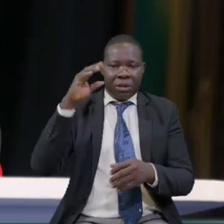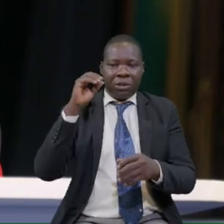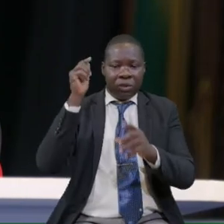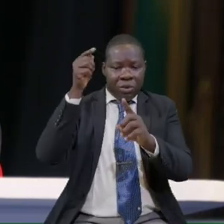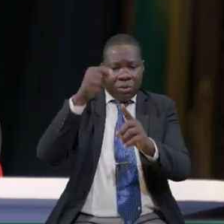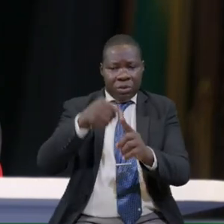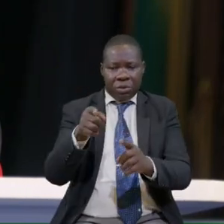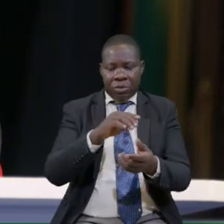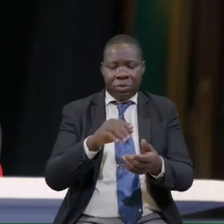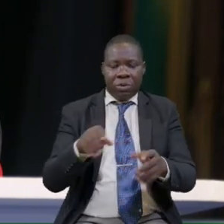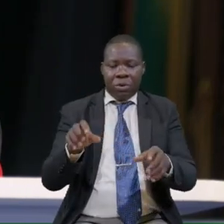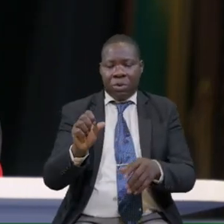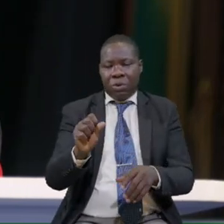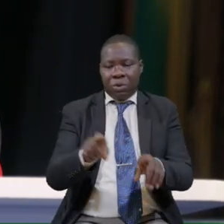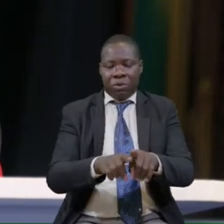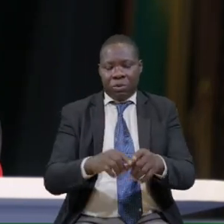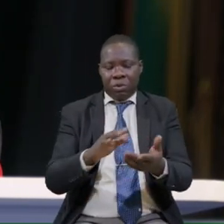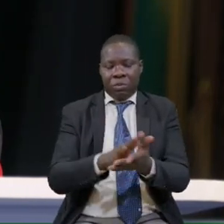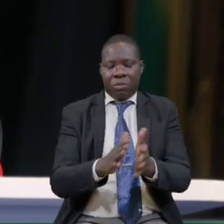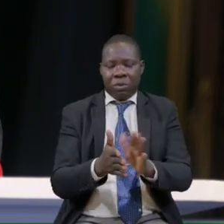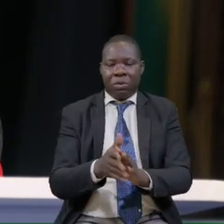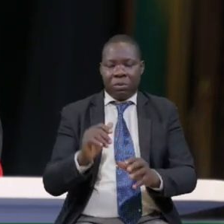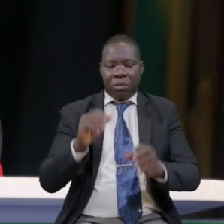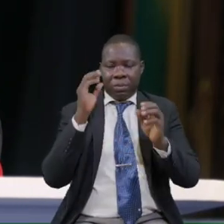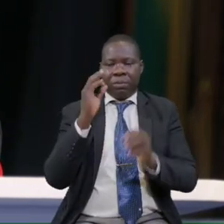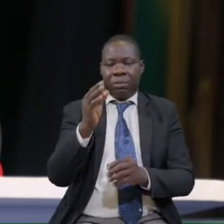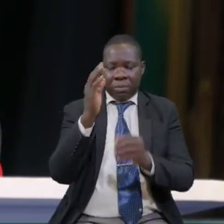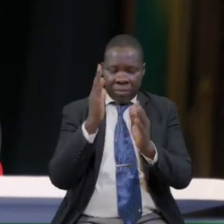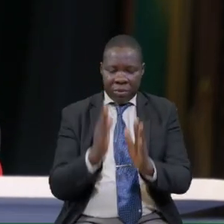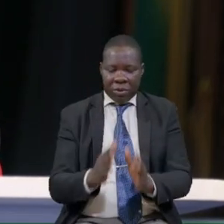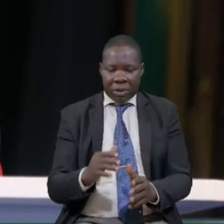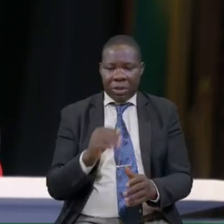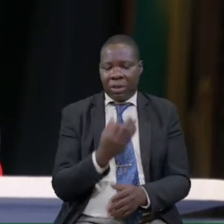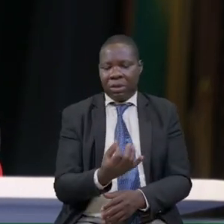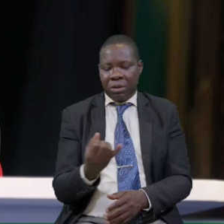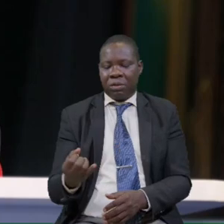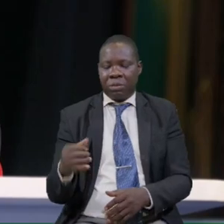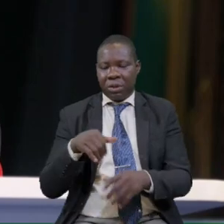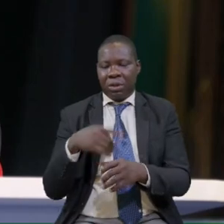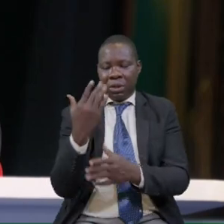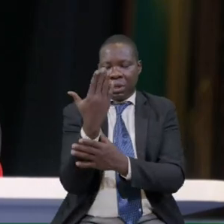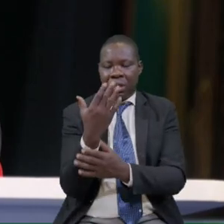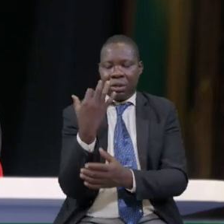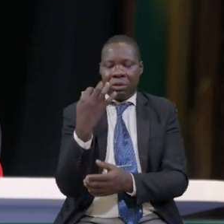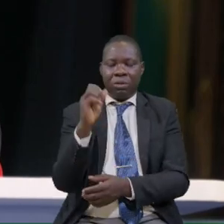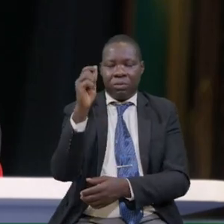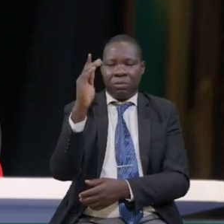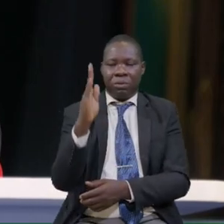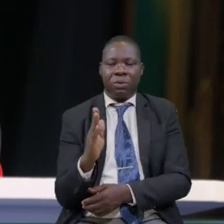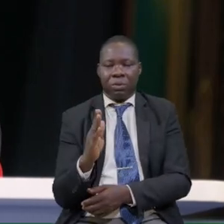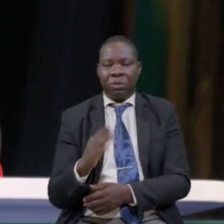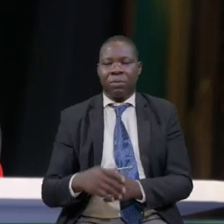vous deveniez prédicateur vous-même, un instrument entre la main de Dieu.